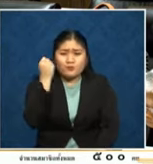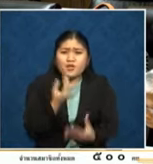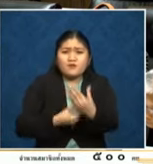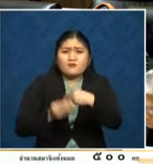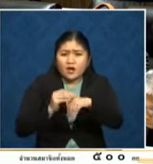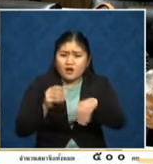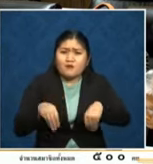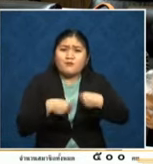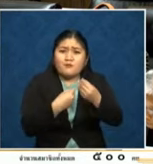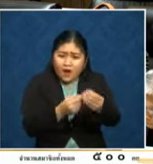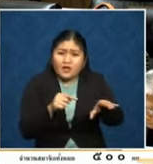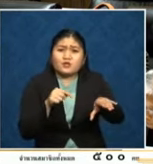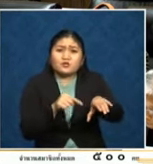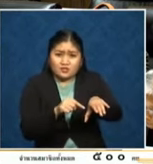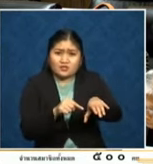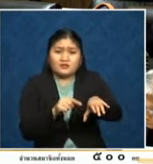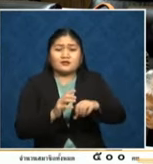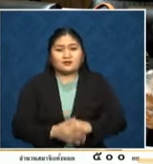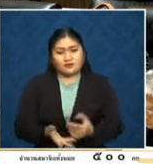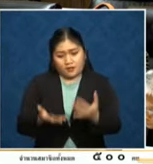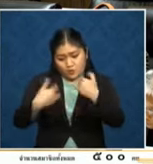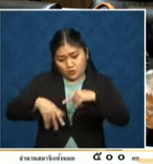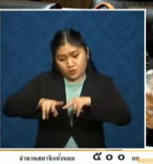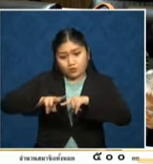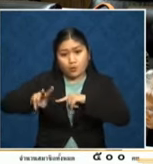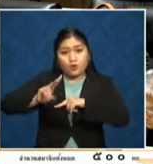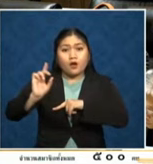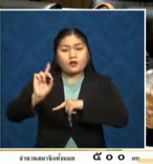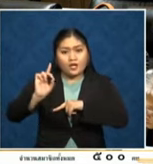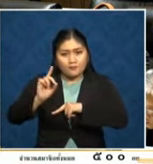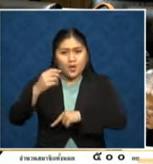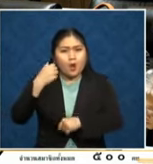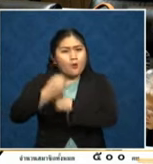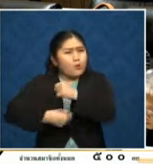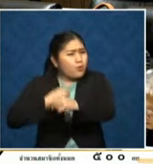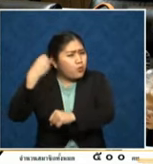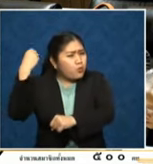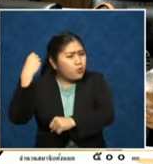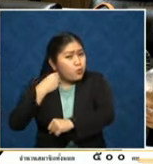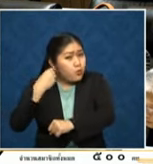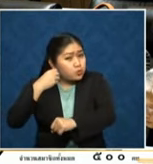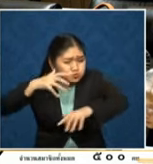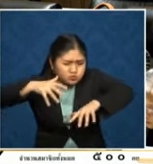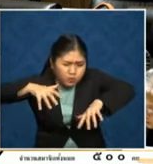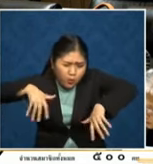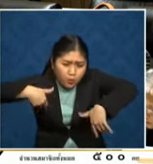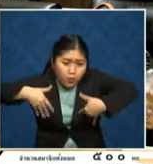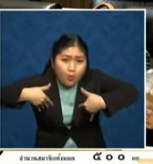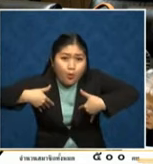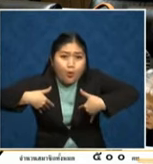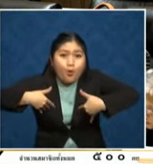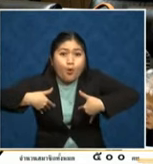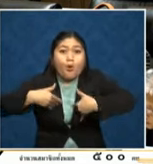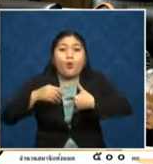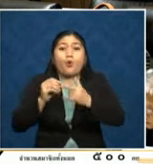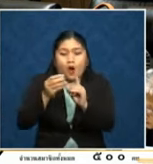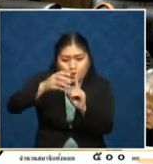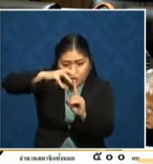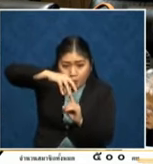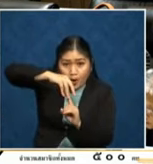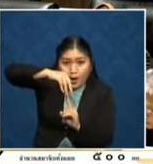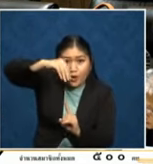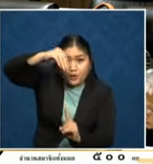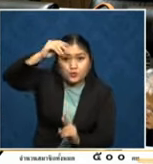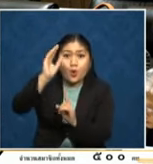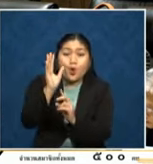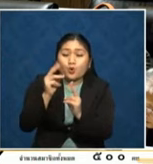าชนในอำเภอคลองหลวงด้วยครับเรื่องที่2ครับทุกๆปีในช่วงหน้าร้อนดอกธูปฤาษีก็จะฟุ้งกระจายละอองเกสรไปทั่ว